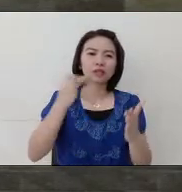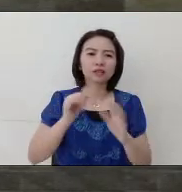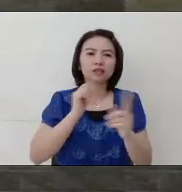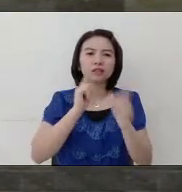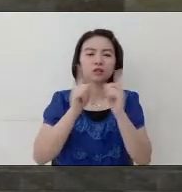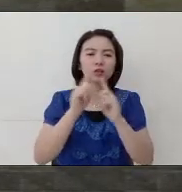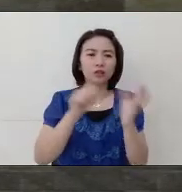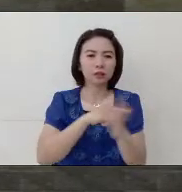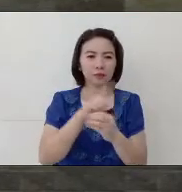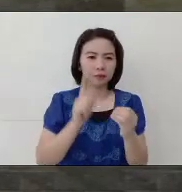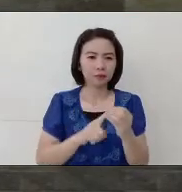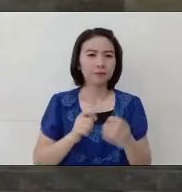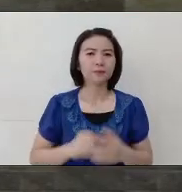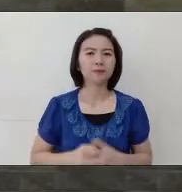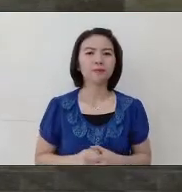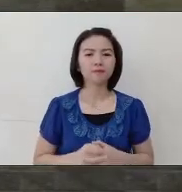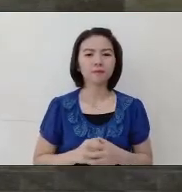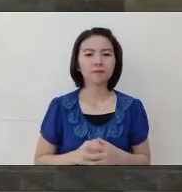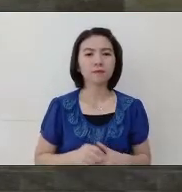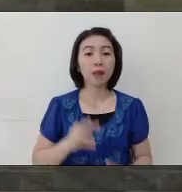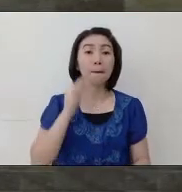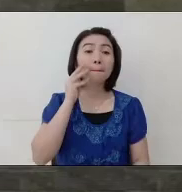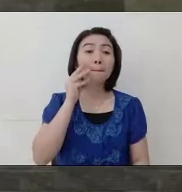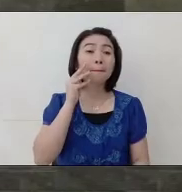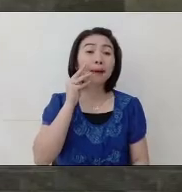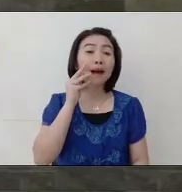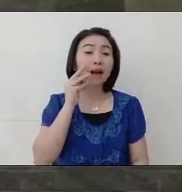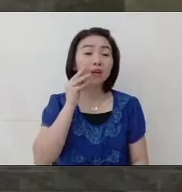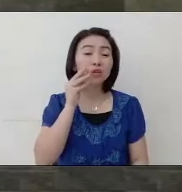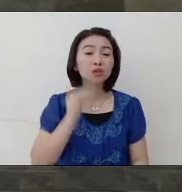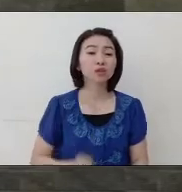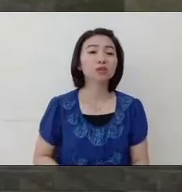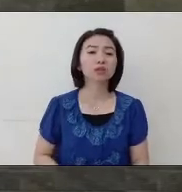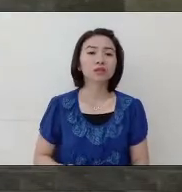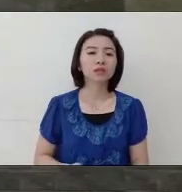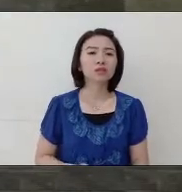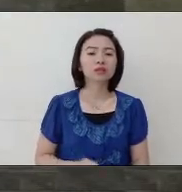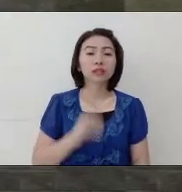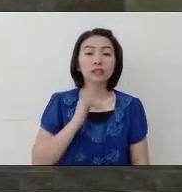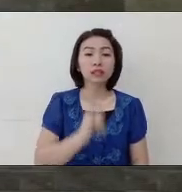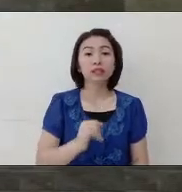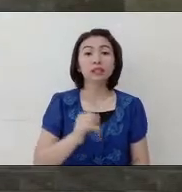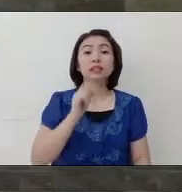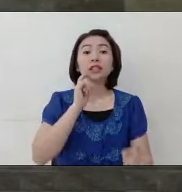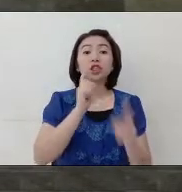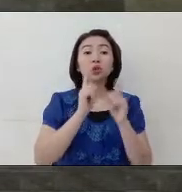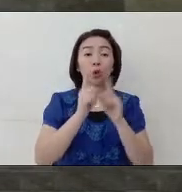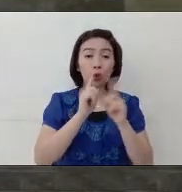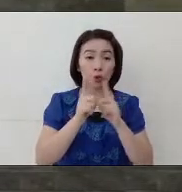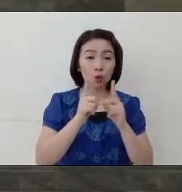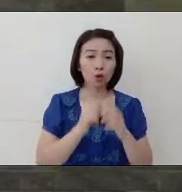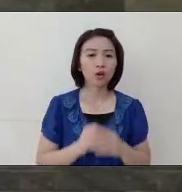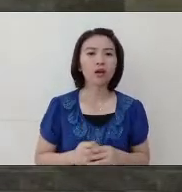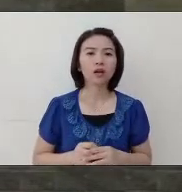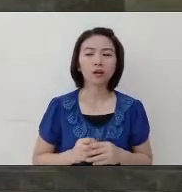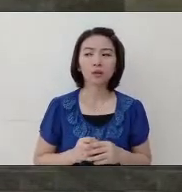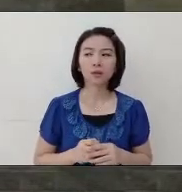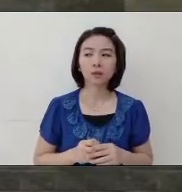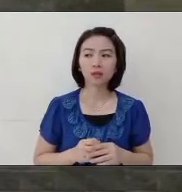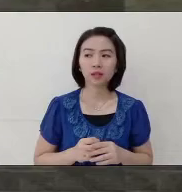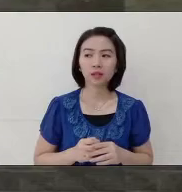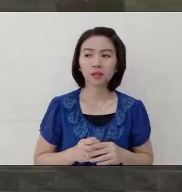Ang bibig ay nagsasalita ayon sa kasaganaan ng kanyang ano. Come on now, talk to me if you